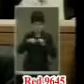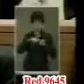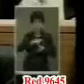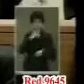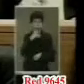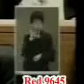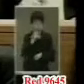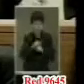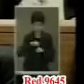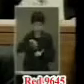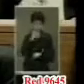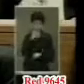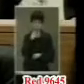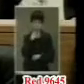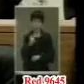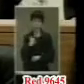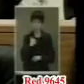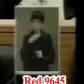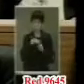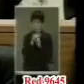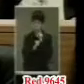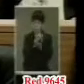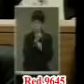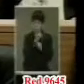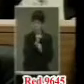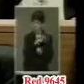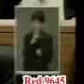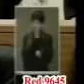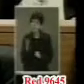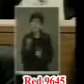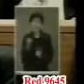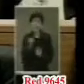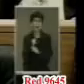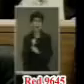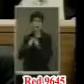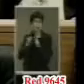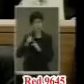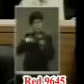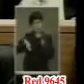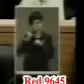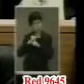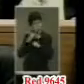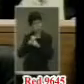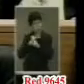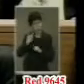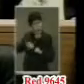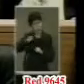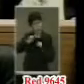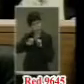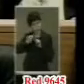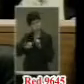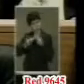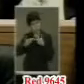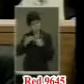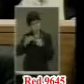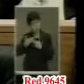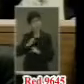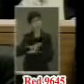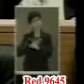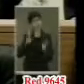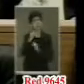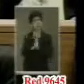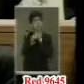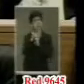ของรัฐธรรมนูญปี40นี่นะครับแล้วสุดท้ายเข้าสู่กระบวนการพิจารณาของ3ศาลแล้วตัดสิทธิ์ทางการเมือง